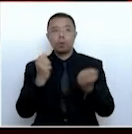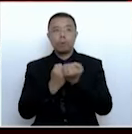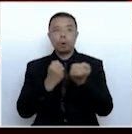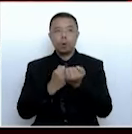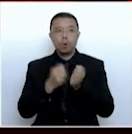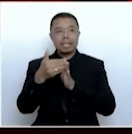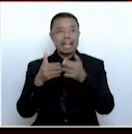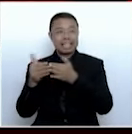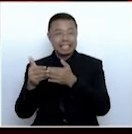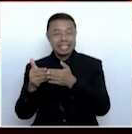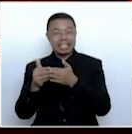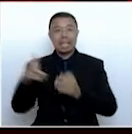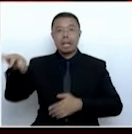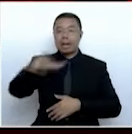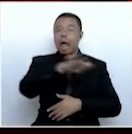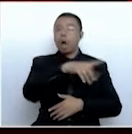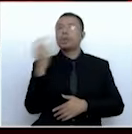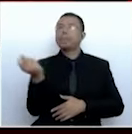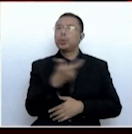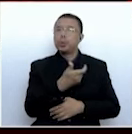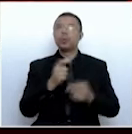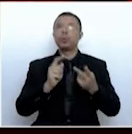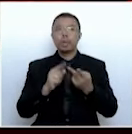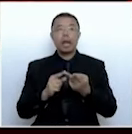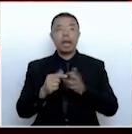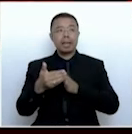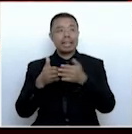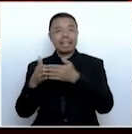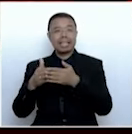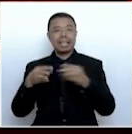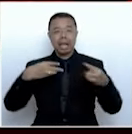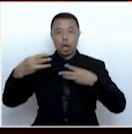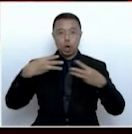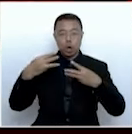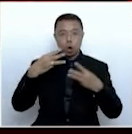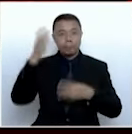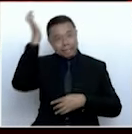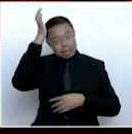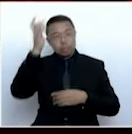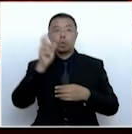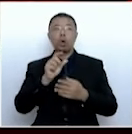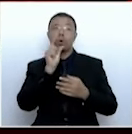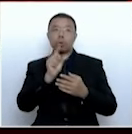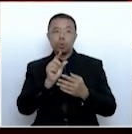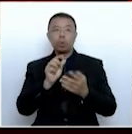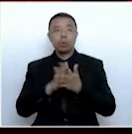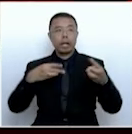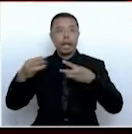mendukung strategi Samudra Biru dan strategi bioekonomi sebagai kontributor